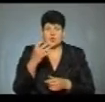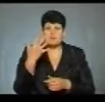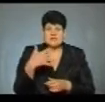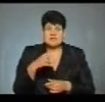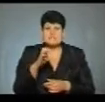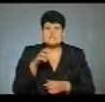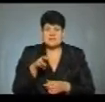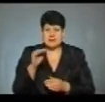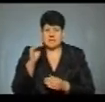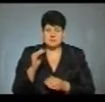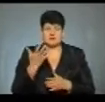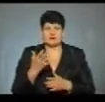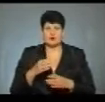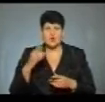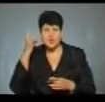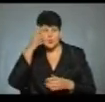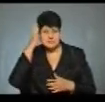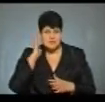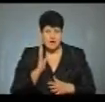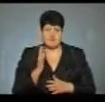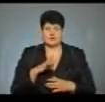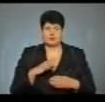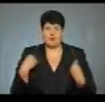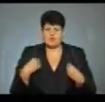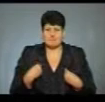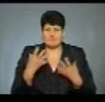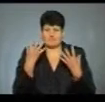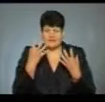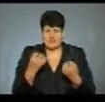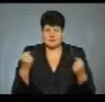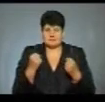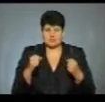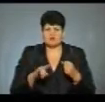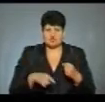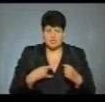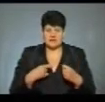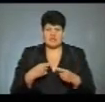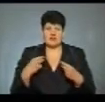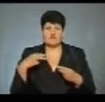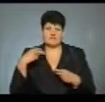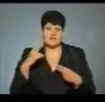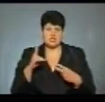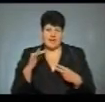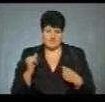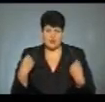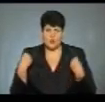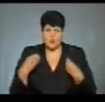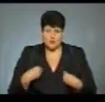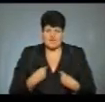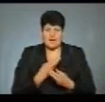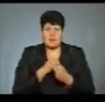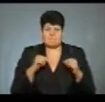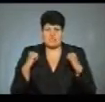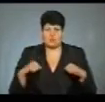150 сантиметрів, русяве волосся. Він був одягнений у темні спортивні штани, вишневу куртку і безрукавку, розповів речник